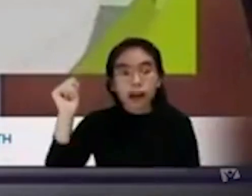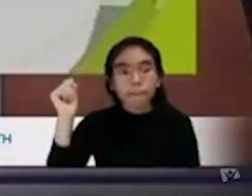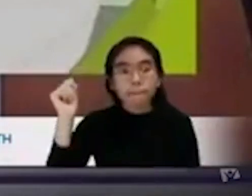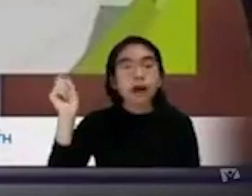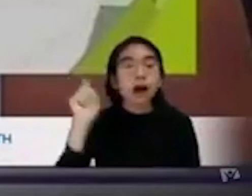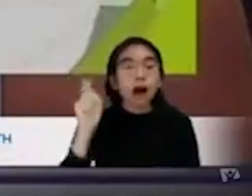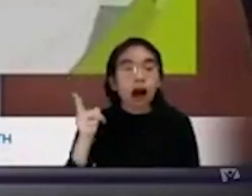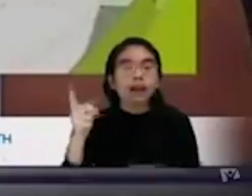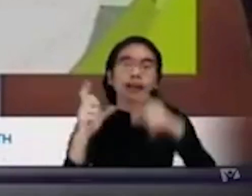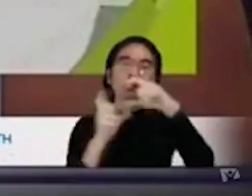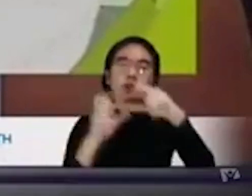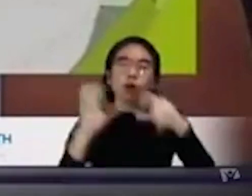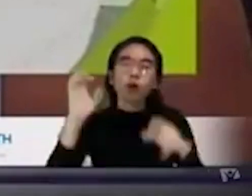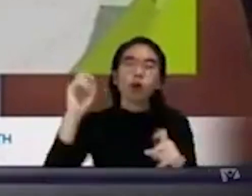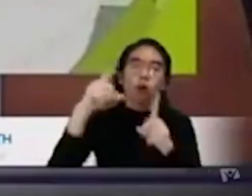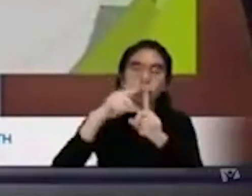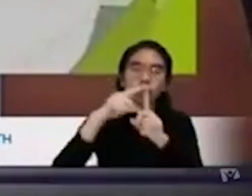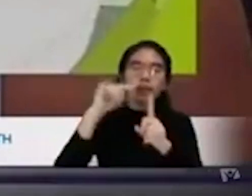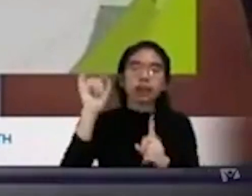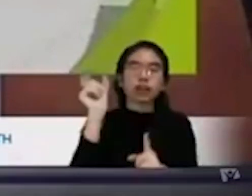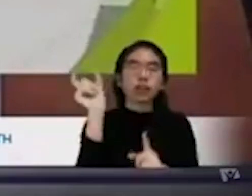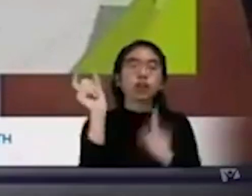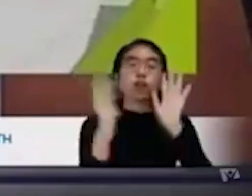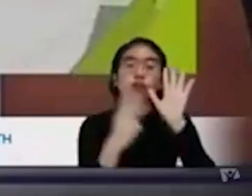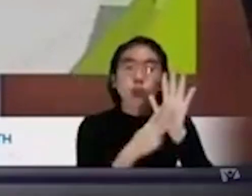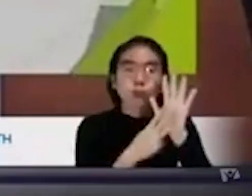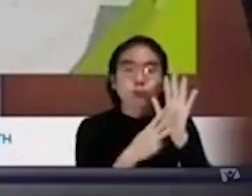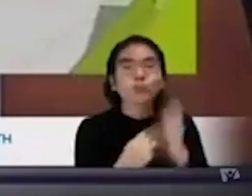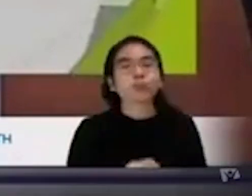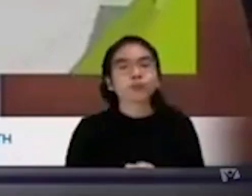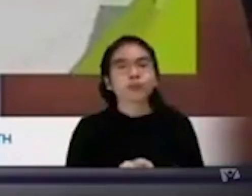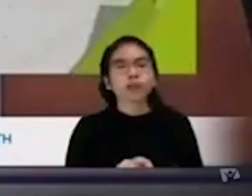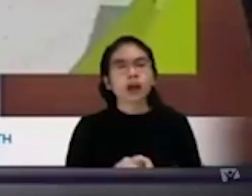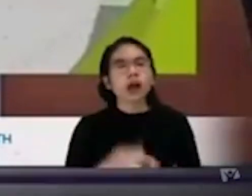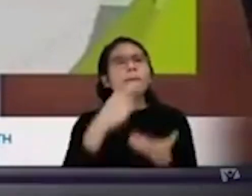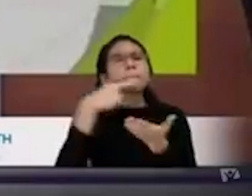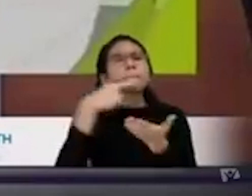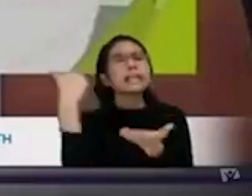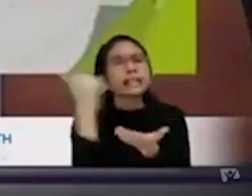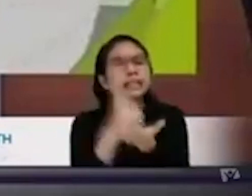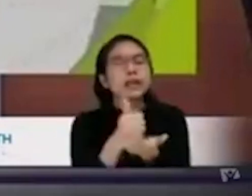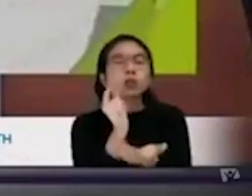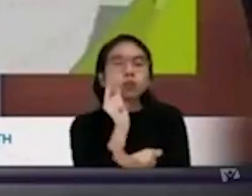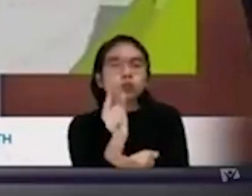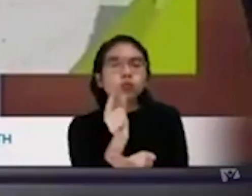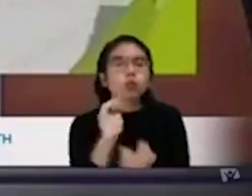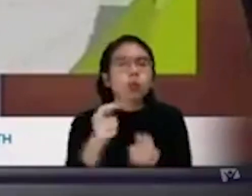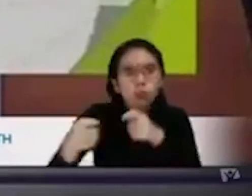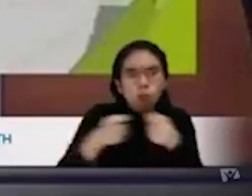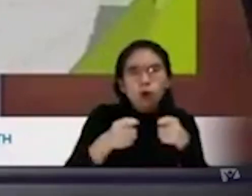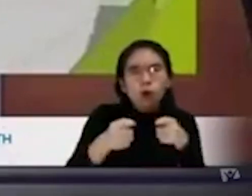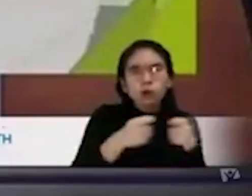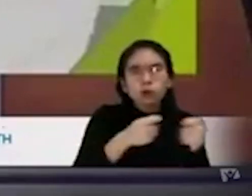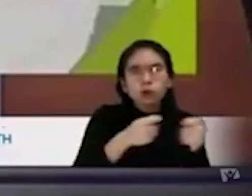Kandungan sodium dinilai penting untuk mengatur proses keseimbangan cairan di dalam tubuh.